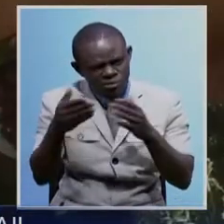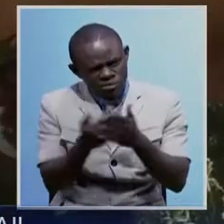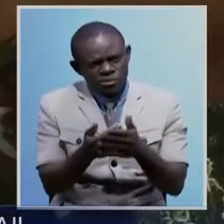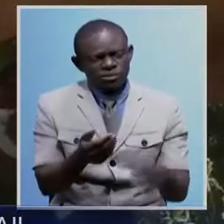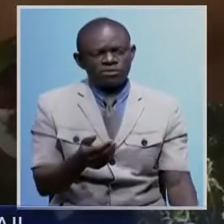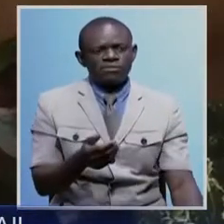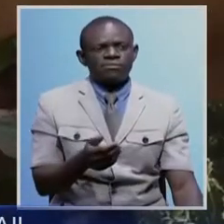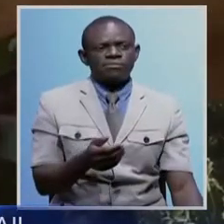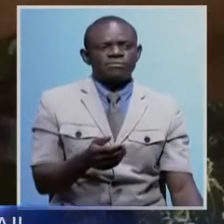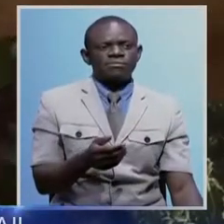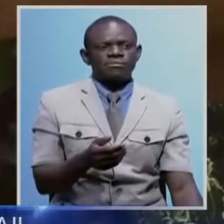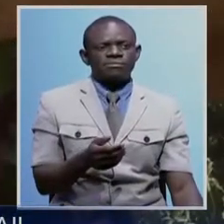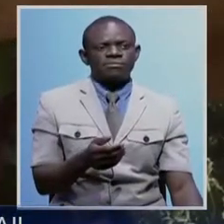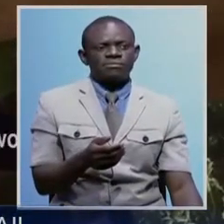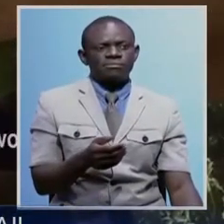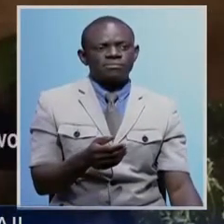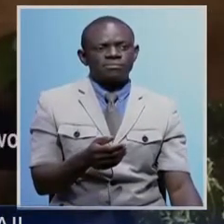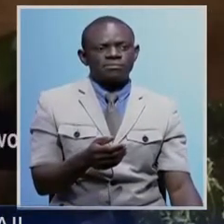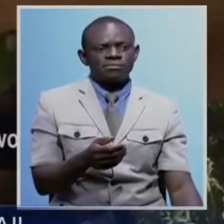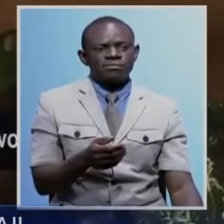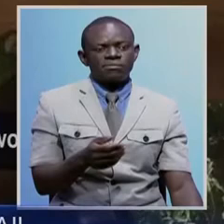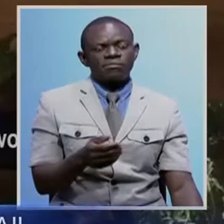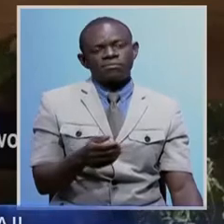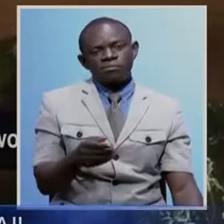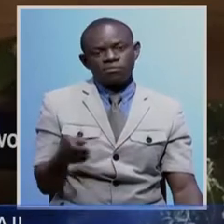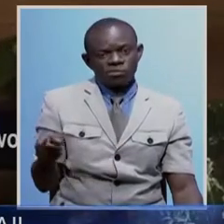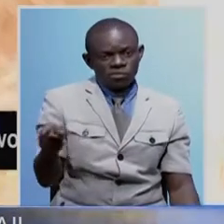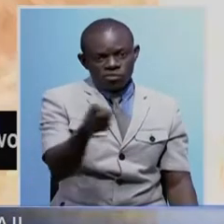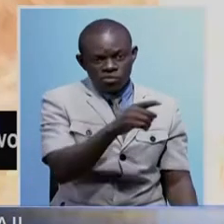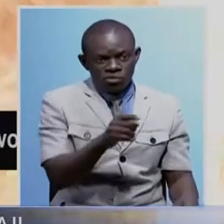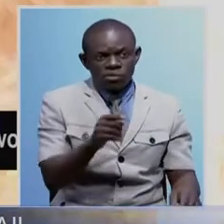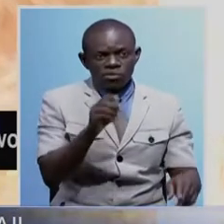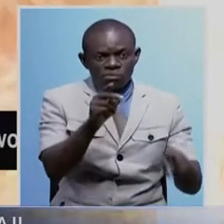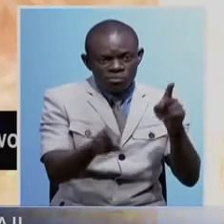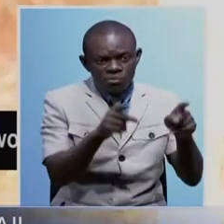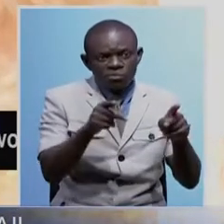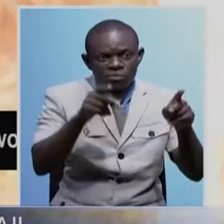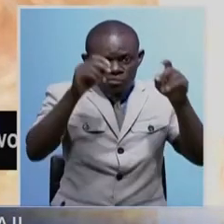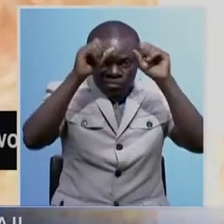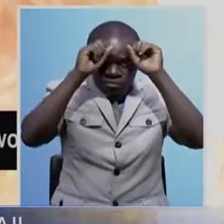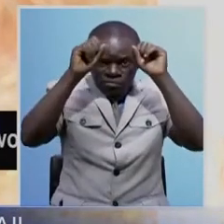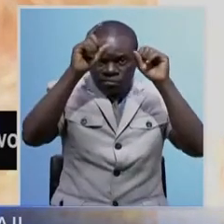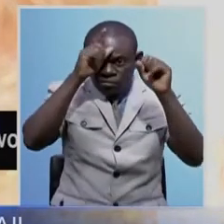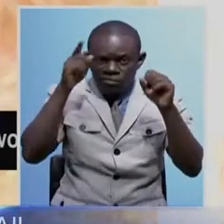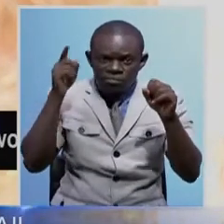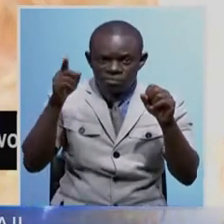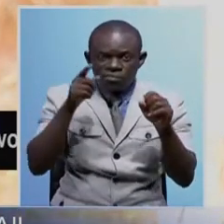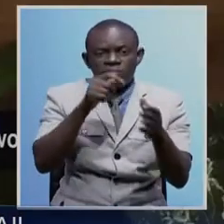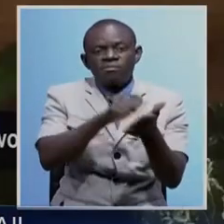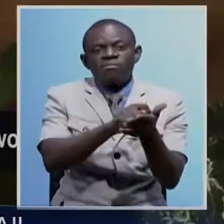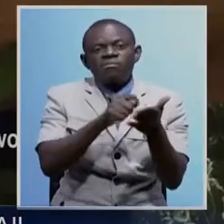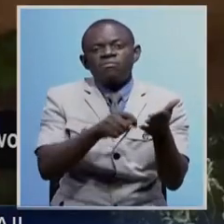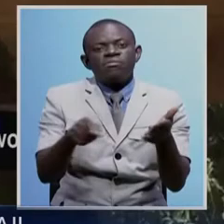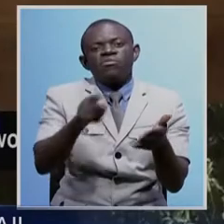Bakateka besuwa rikwate chitekelo sana murifwe murimwe banyine fwine. Echa lenga. Ba vice